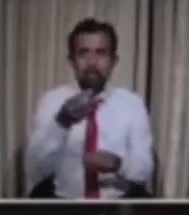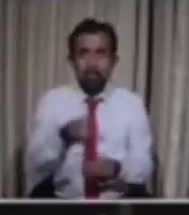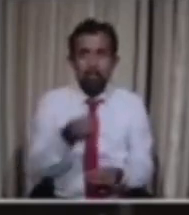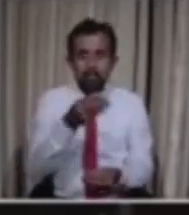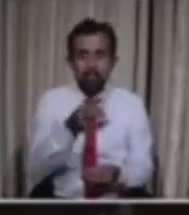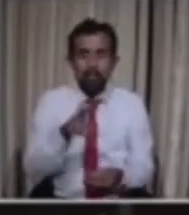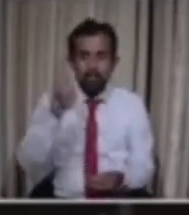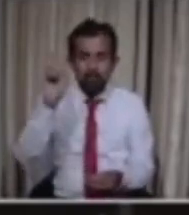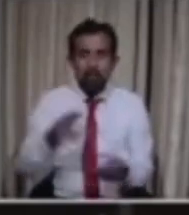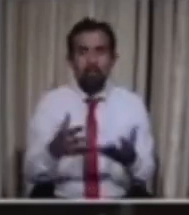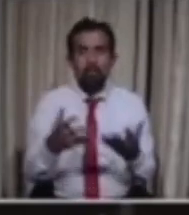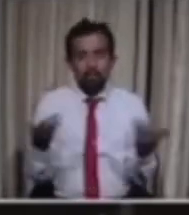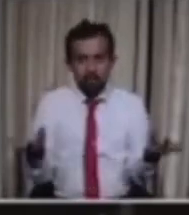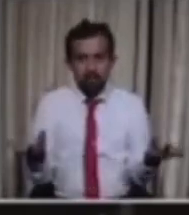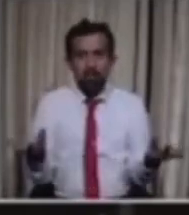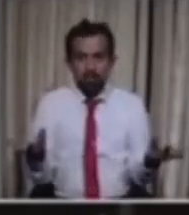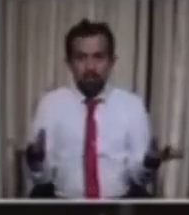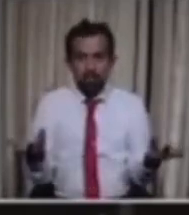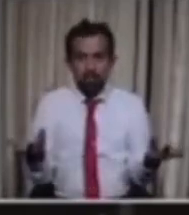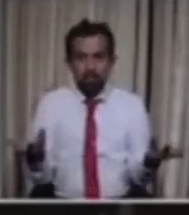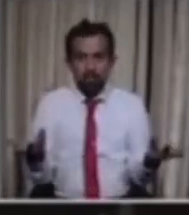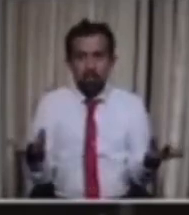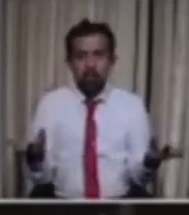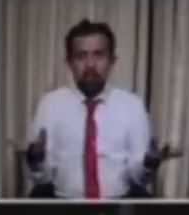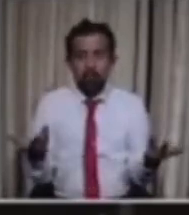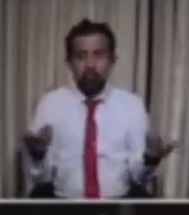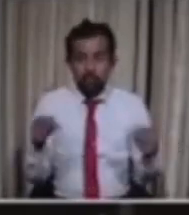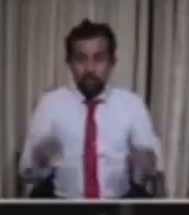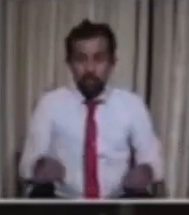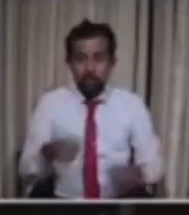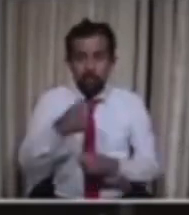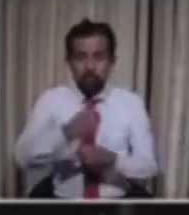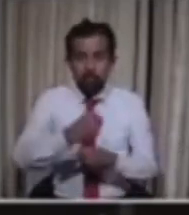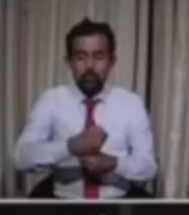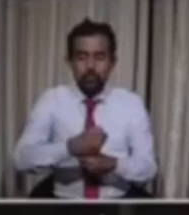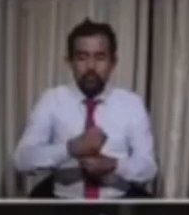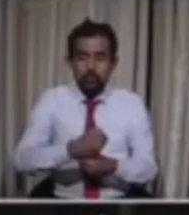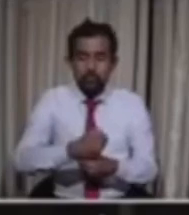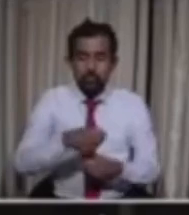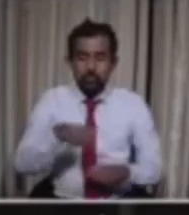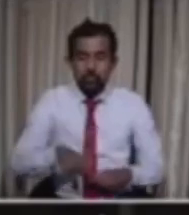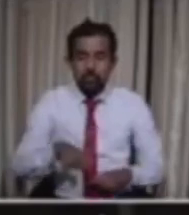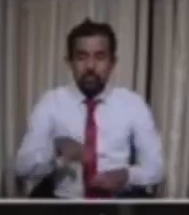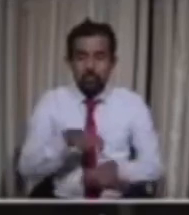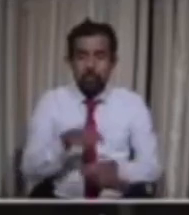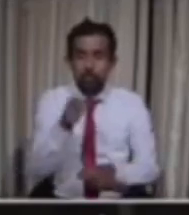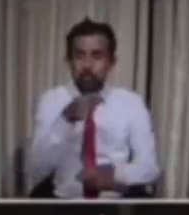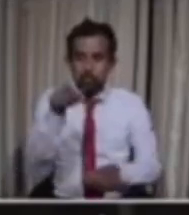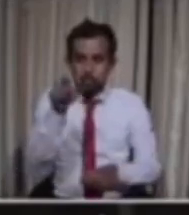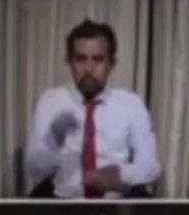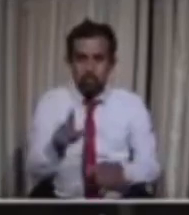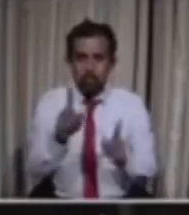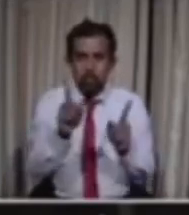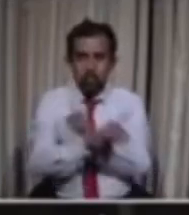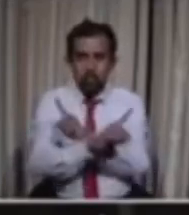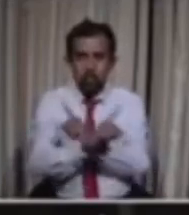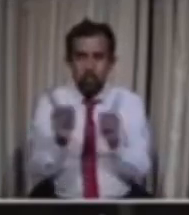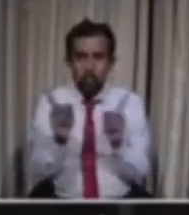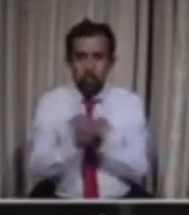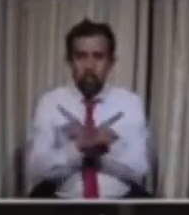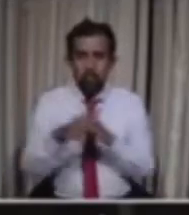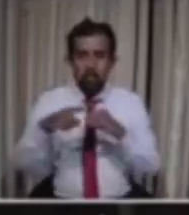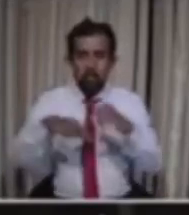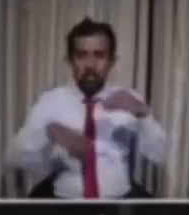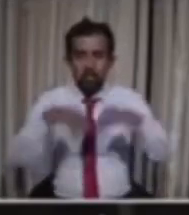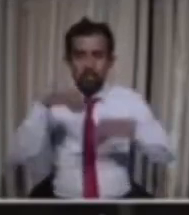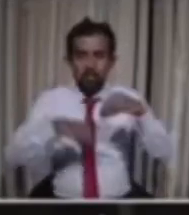பிற்பாடு அந்த அரசாங்கம் ஆட்களை மாற்றி மாற்றி ஆட்சி செய்வதை அந்த மக்கள் ஏற்றுக்கொள்வதற்கு தயாராக இல்லை. அப்படிப்பட்ட